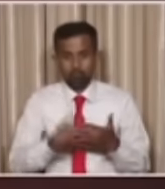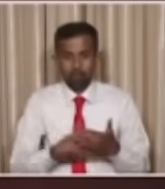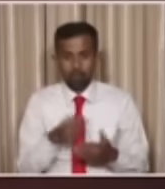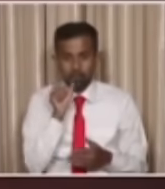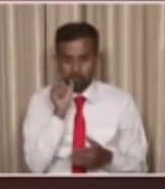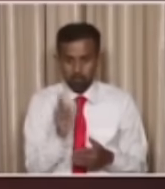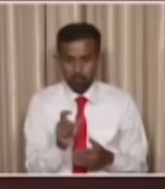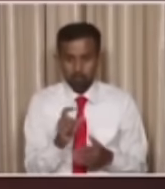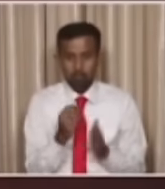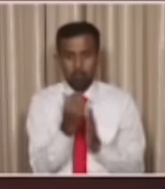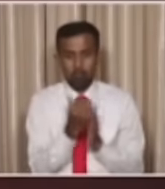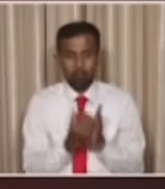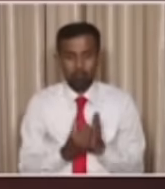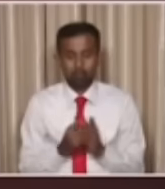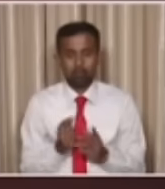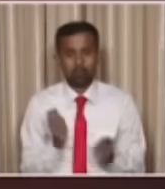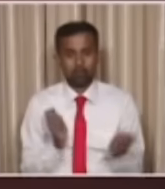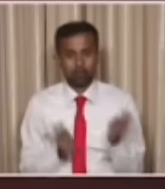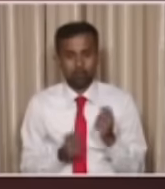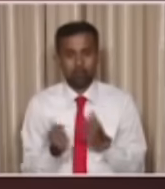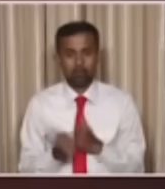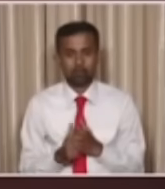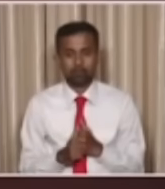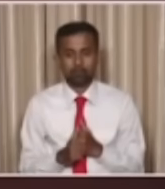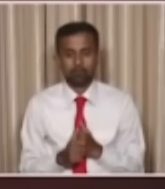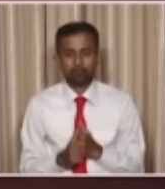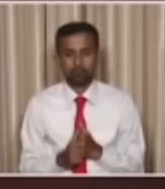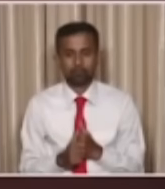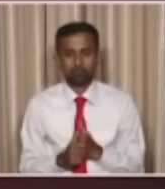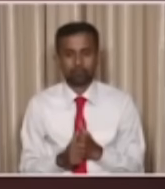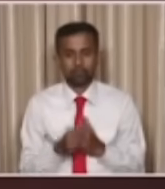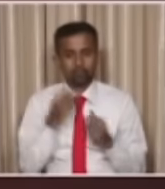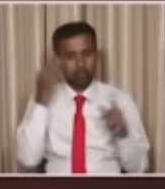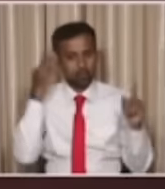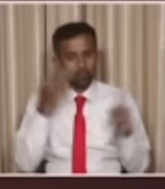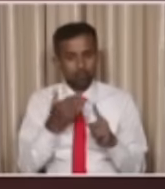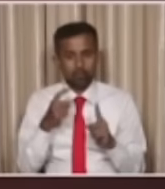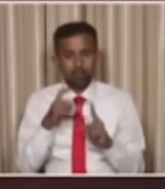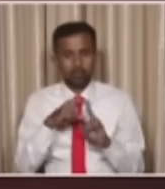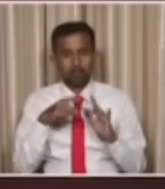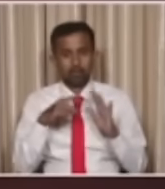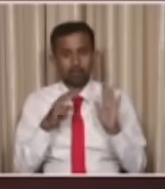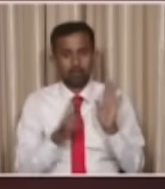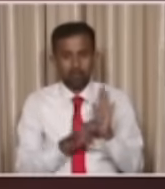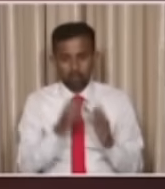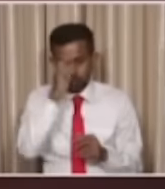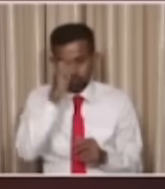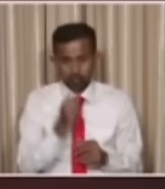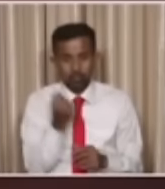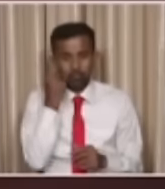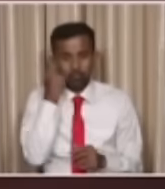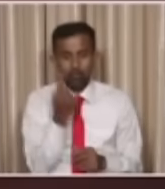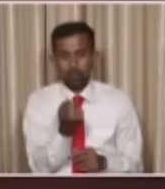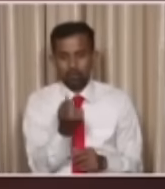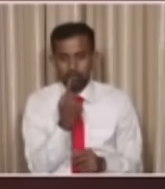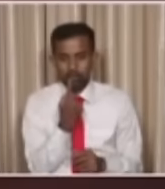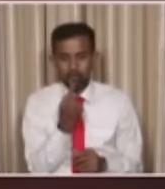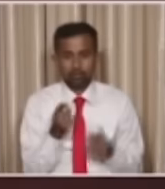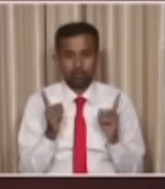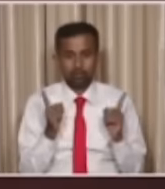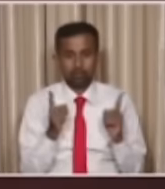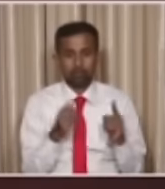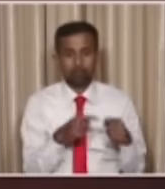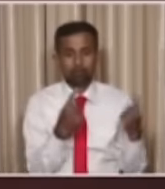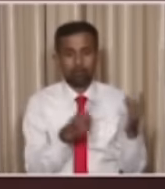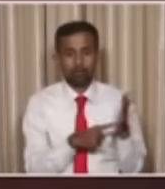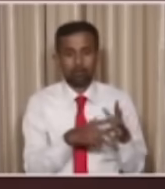කරගෙන ව්‍යවස්ථාවක් ක්‍රිකට් වලට හදන්න ගියේ. ඉතින් ඒ පිළිබඳව ගරු ඩිලන් පෙර මන්ත්‍රීතුමා කියපු කාරණය ගත්තොත් ක්‍රීඩාවට එක